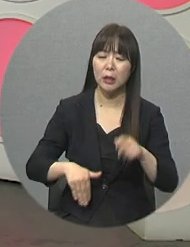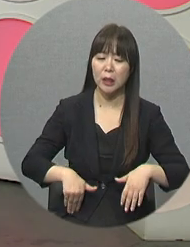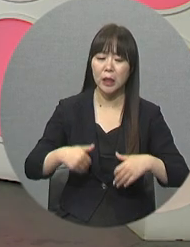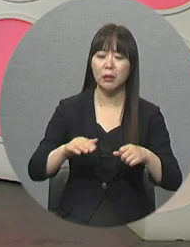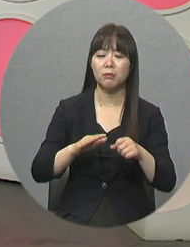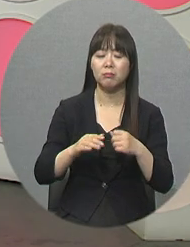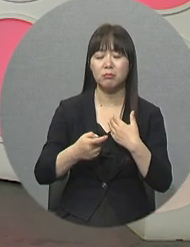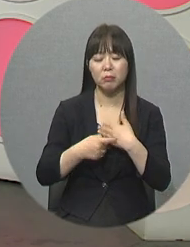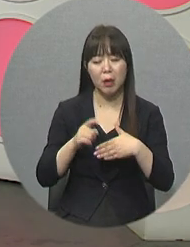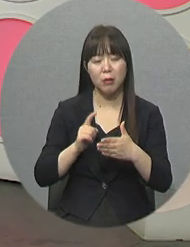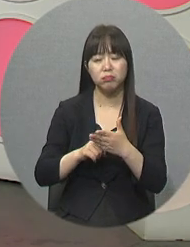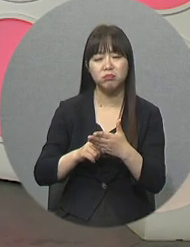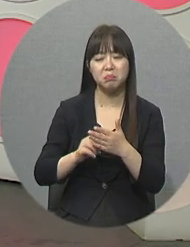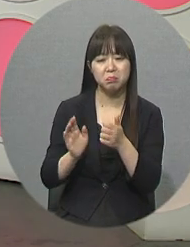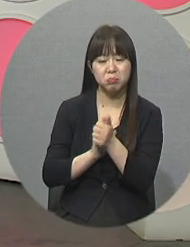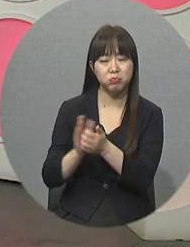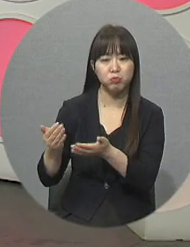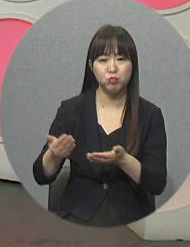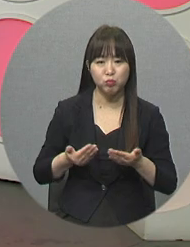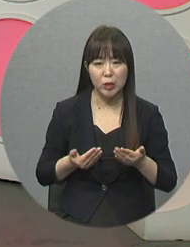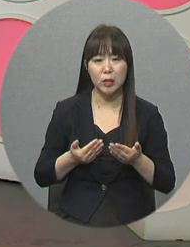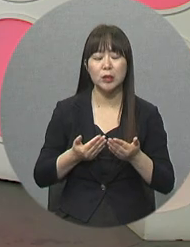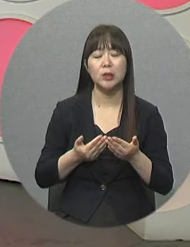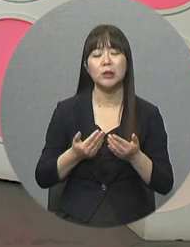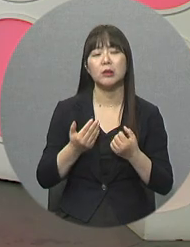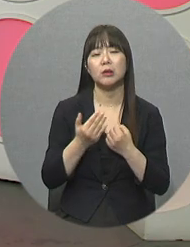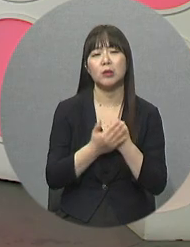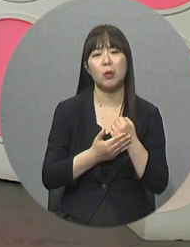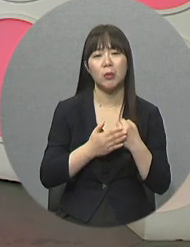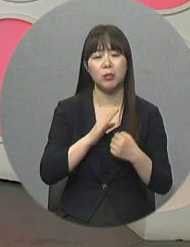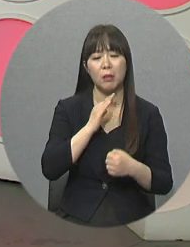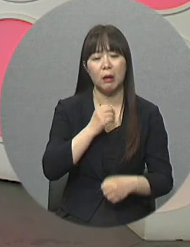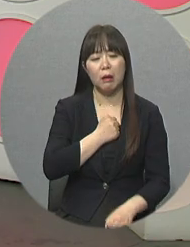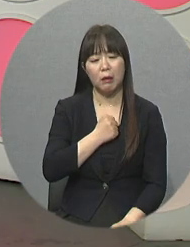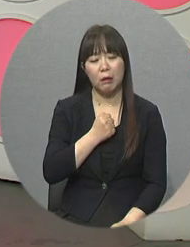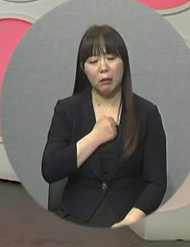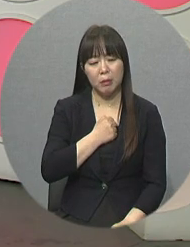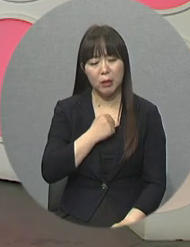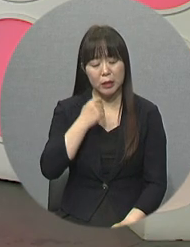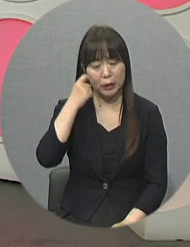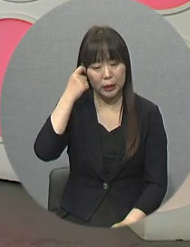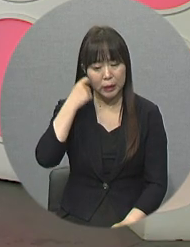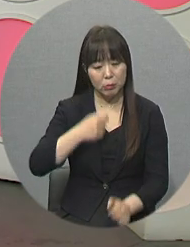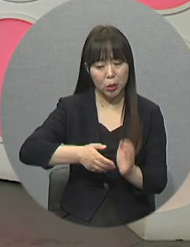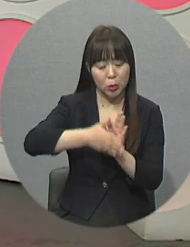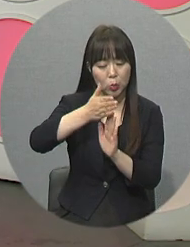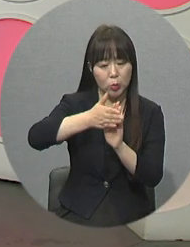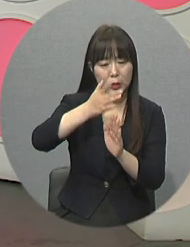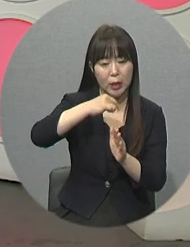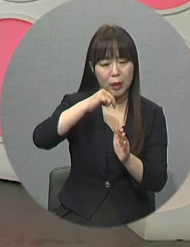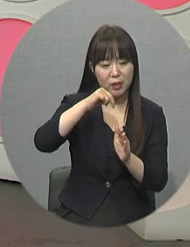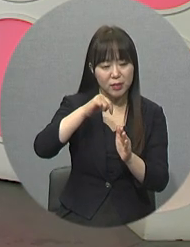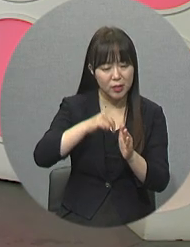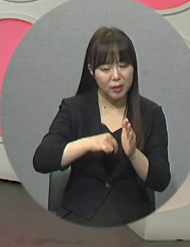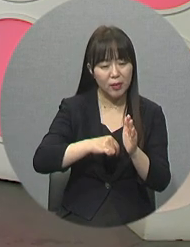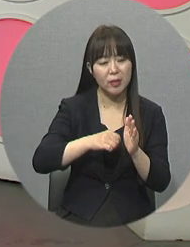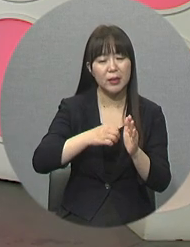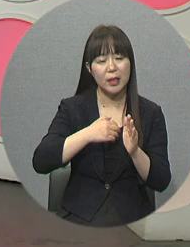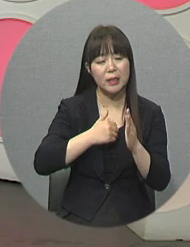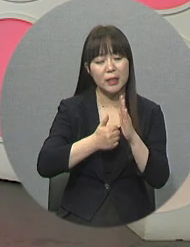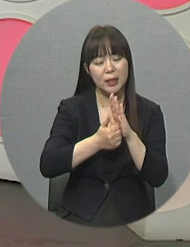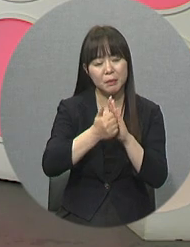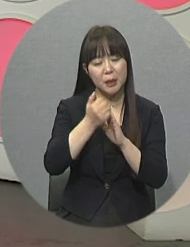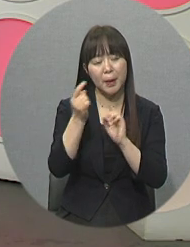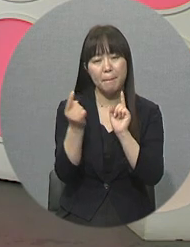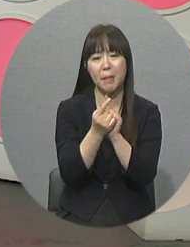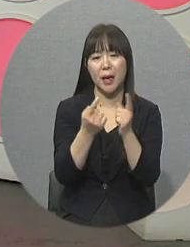준 것이었습니다. 덕분에 각박하다 여겼던 도시에서 희망을 찾았습니다.